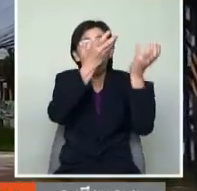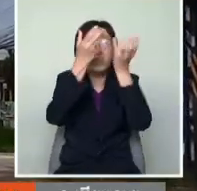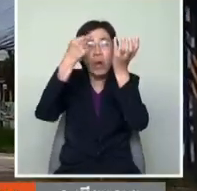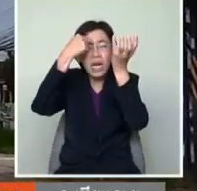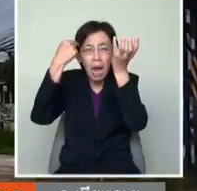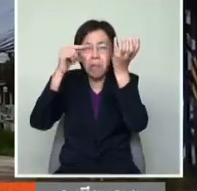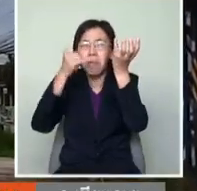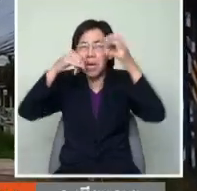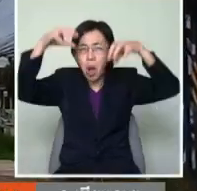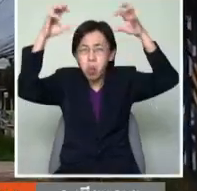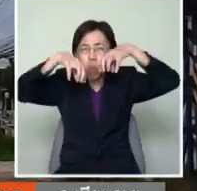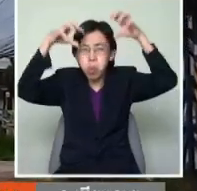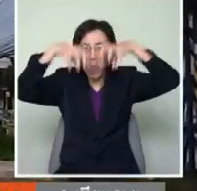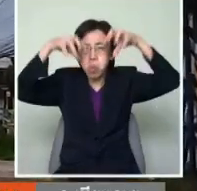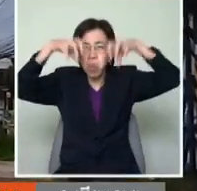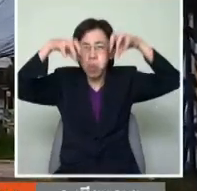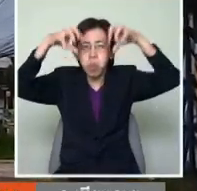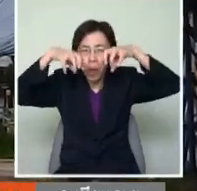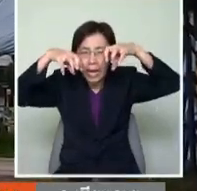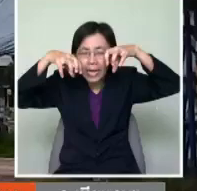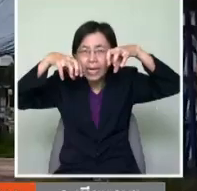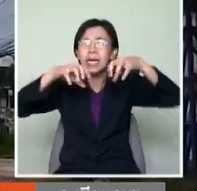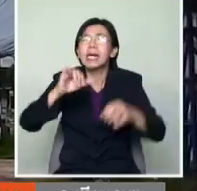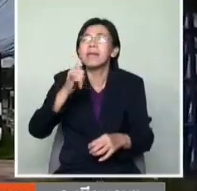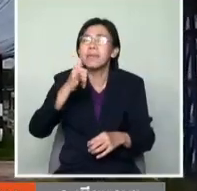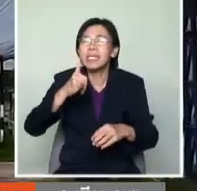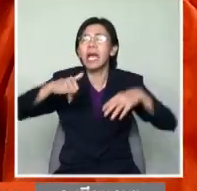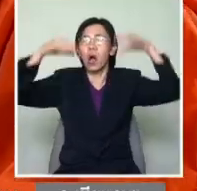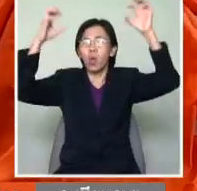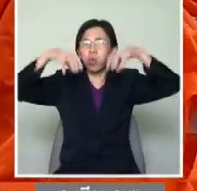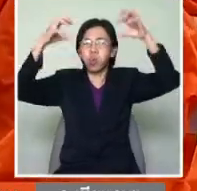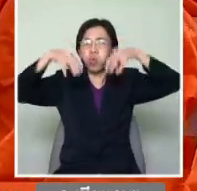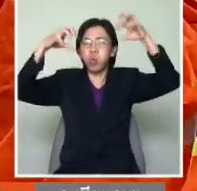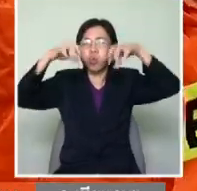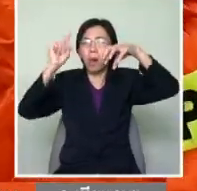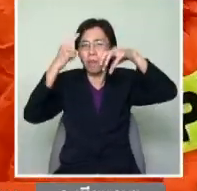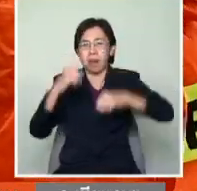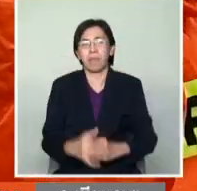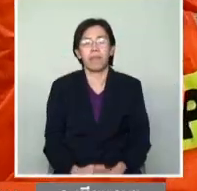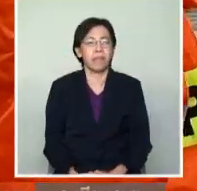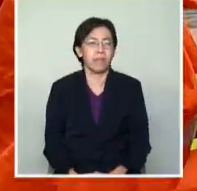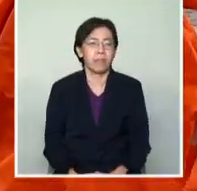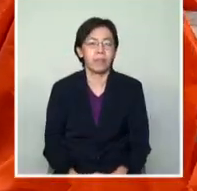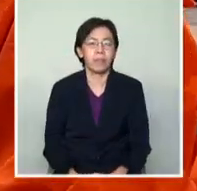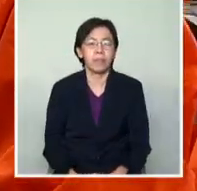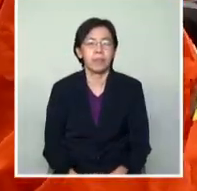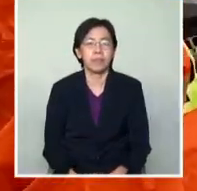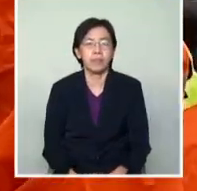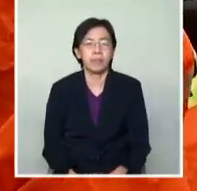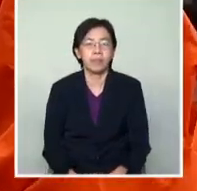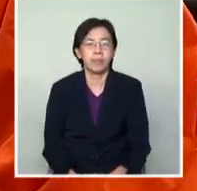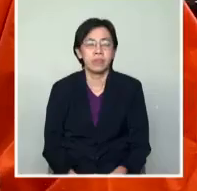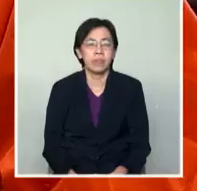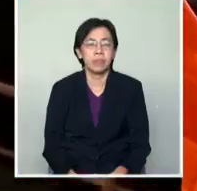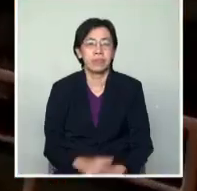ยค่ะเต็มไปด้วยเมฆฝนก็ประเมินกันว่าบางพื้นที่อาจจะมีฝนตกลงมาเติมอีกค่ะและที่จังหวัดมห